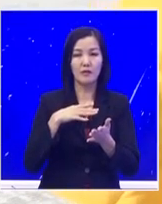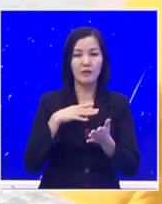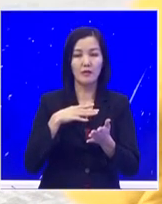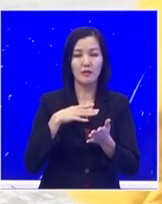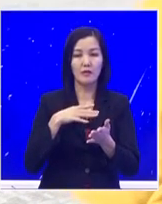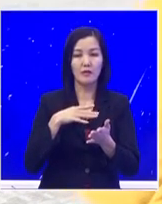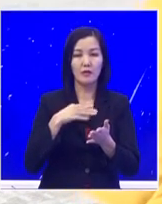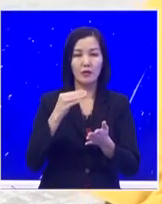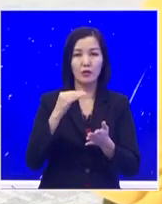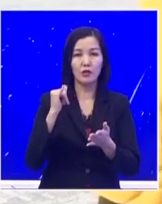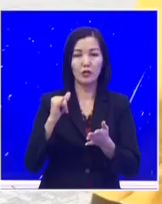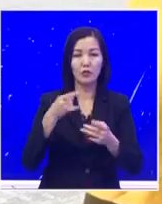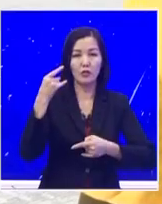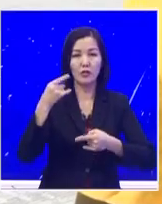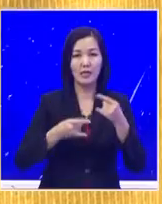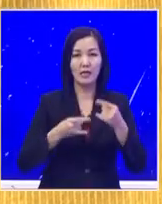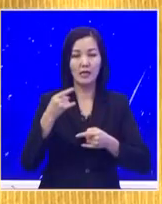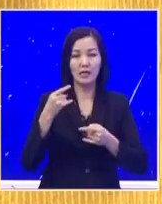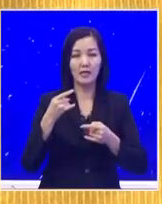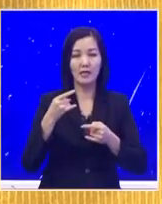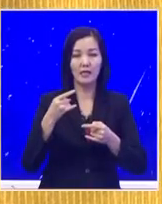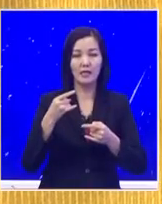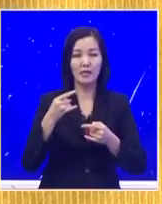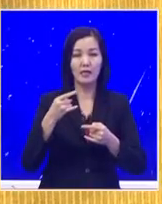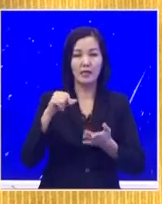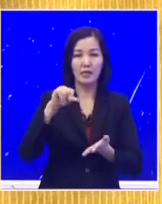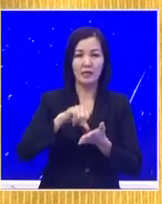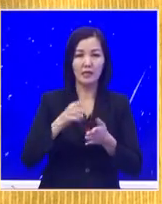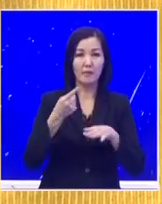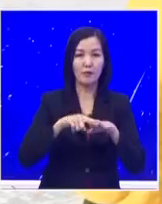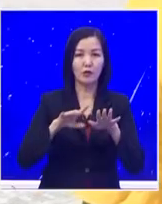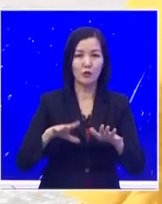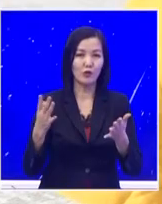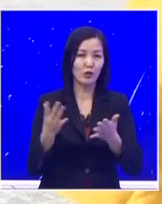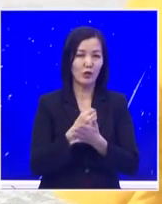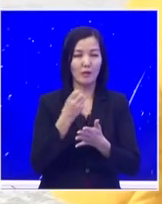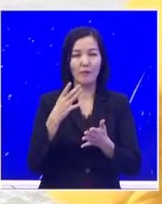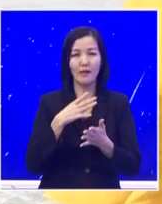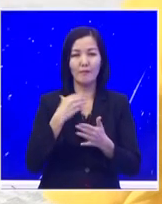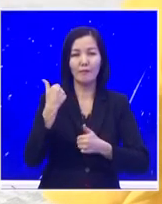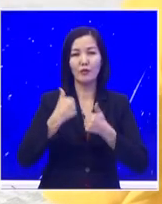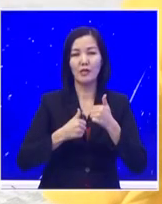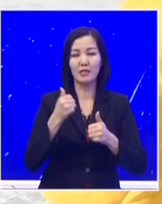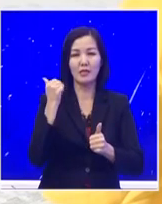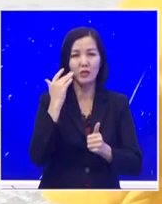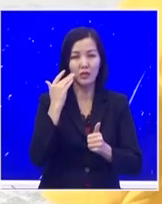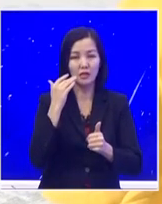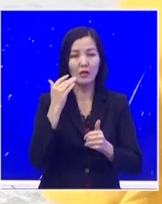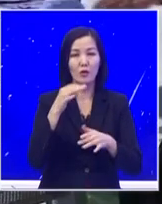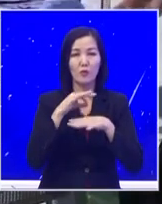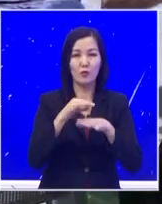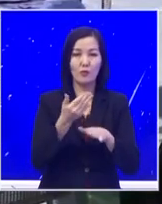Қатысып, Жетісу телеканалының артынан шығып бірінші орынға ие болдым. Бұндай жарыстар жиі өтіп тұрса деген тілегім